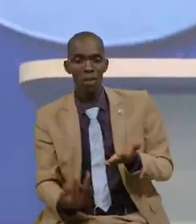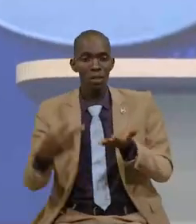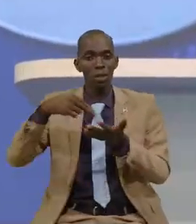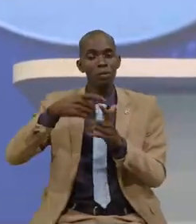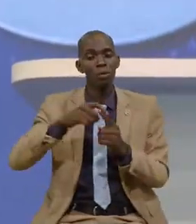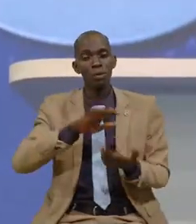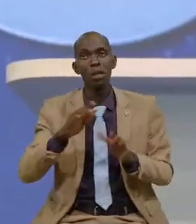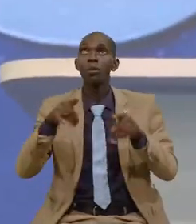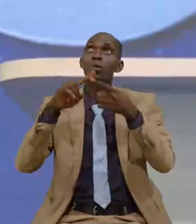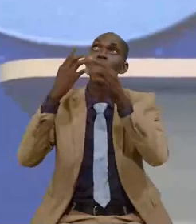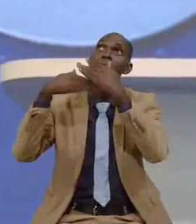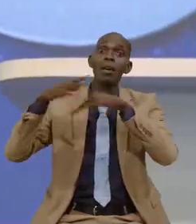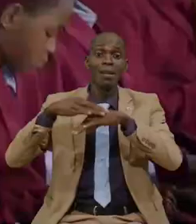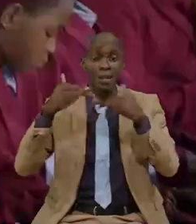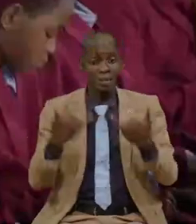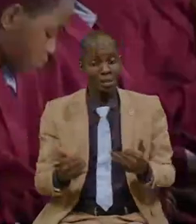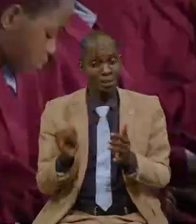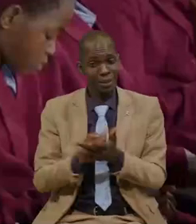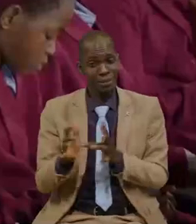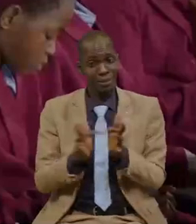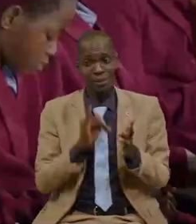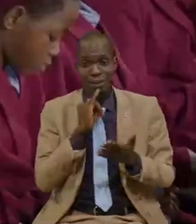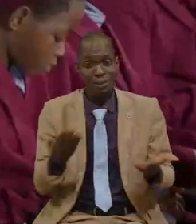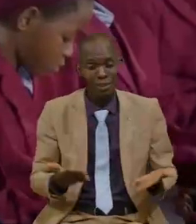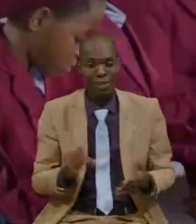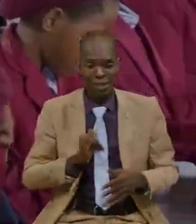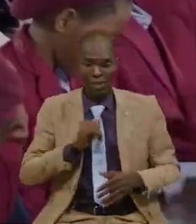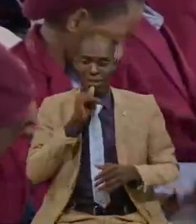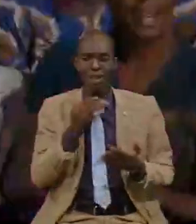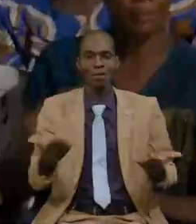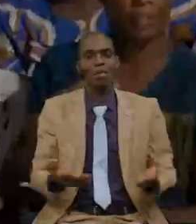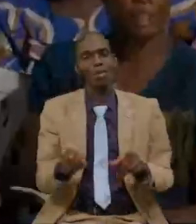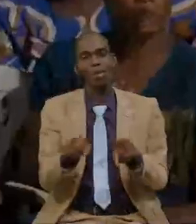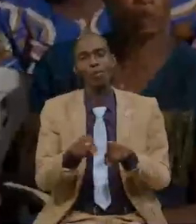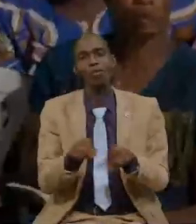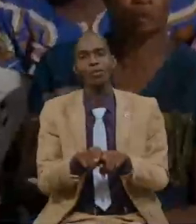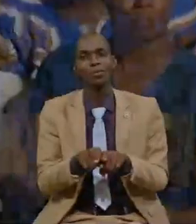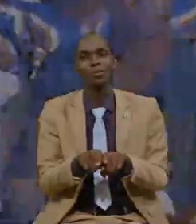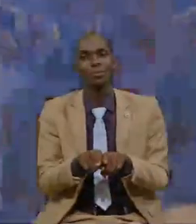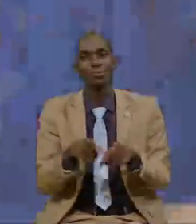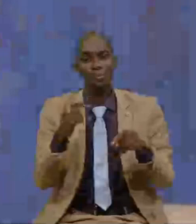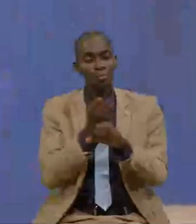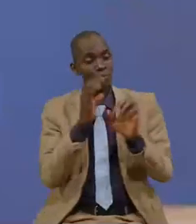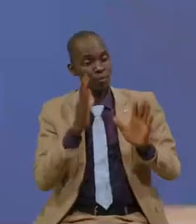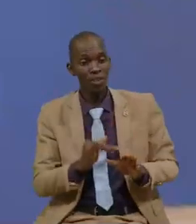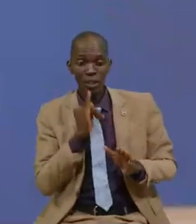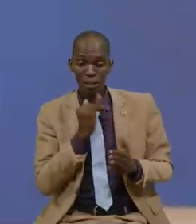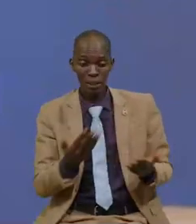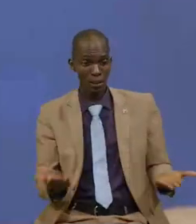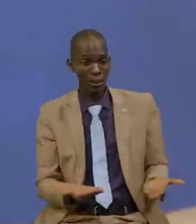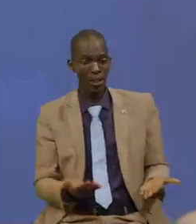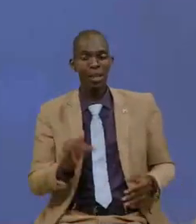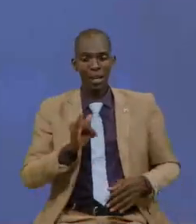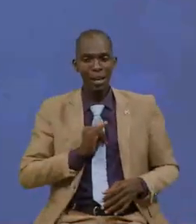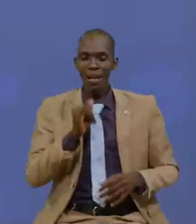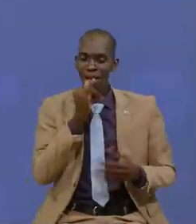ciel. Mais Jésus maintenant est ici. Comme il est ici, je suis ici aussi. Moi aussi, je suis ici. Le Sauveur